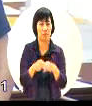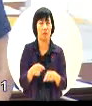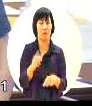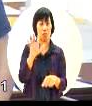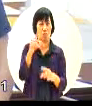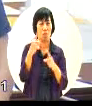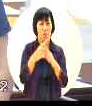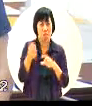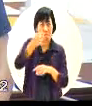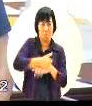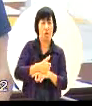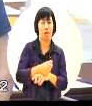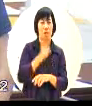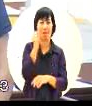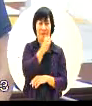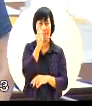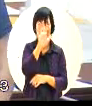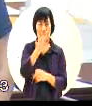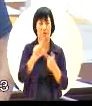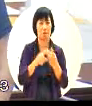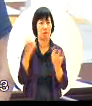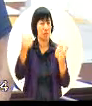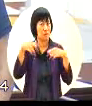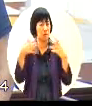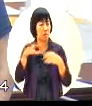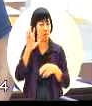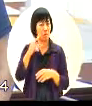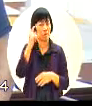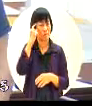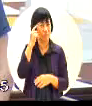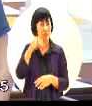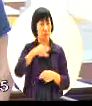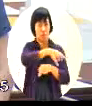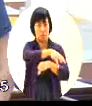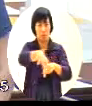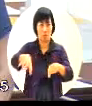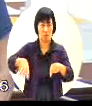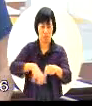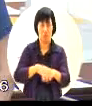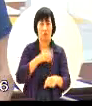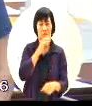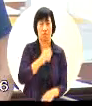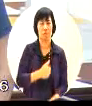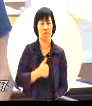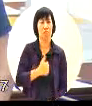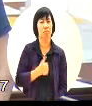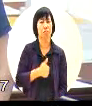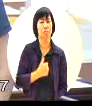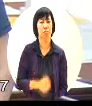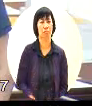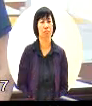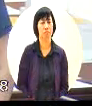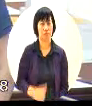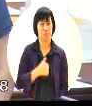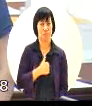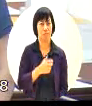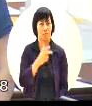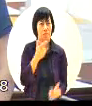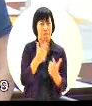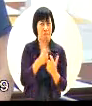歌，爱上台跳舞。所以我相信，迄所在、迄个环境，真正有需要，有适合咱长辈